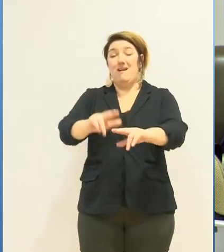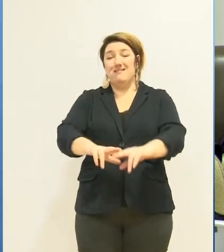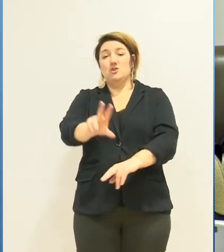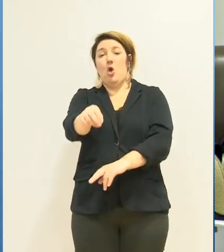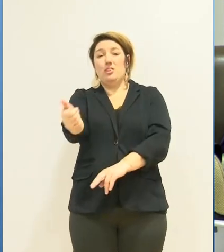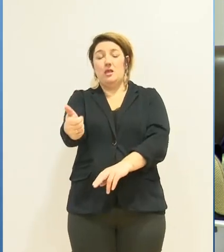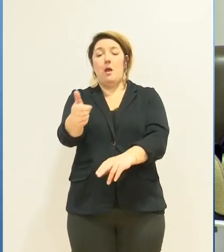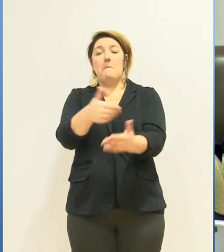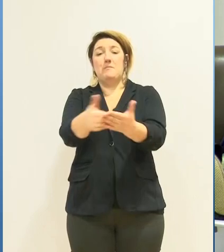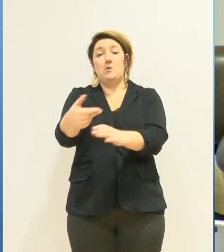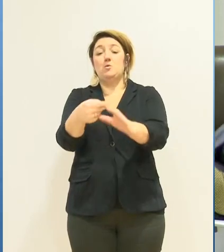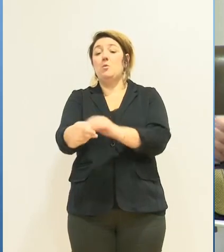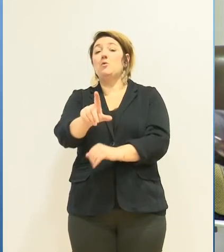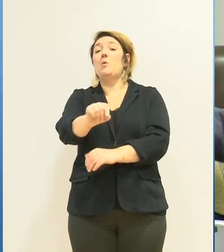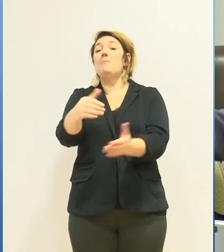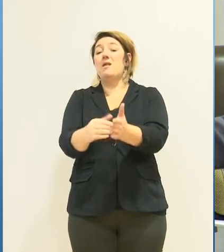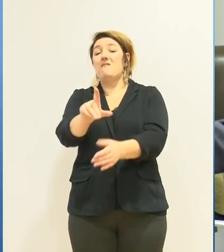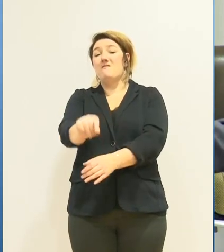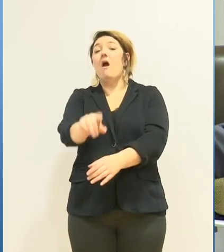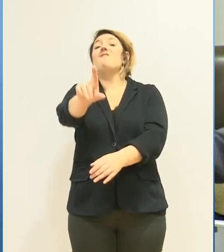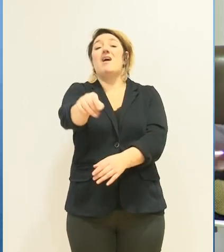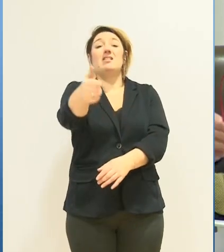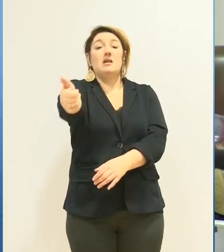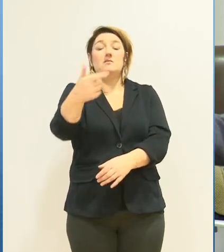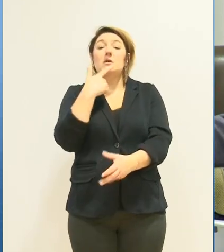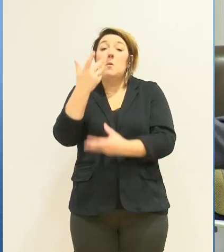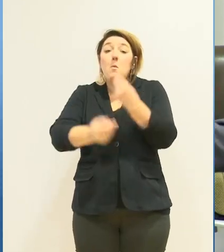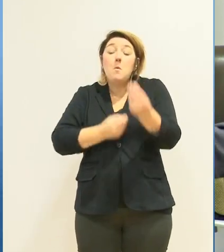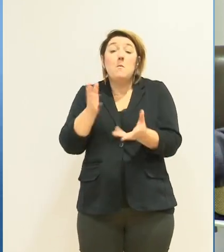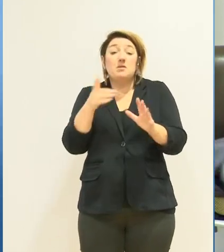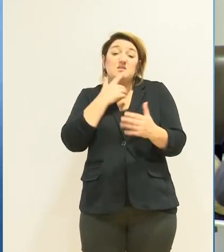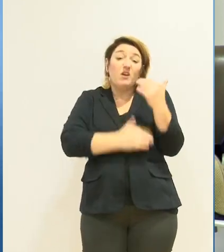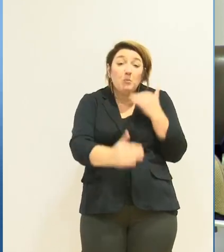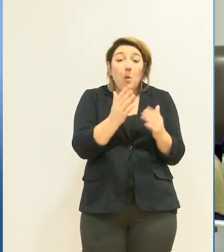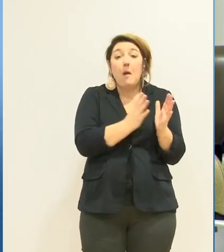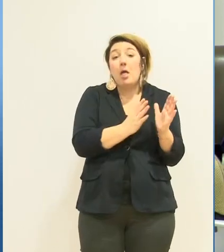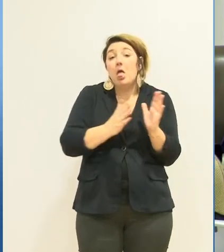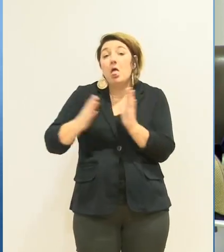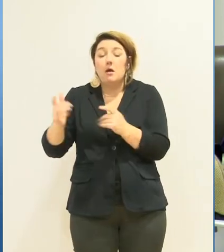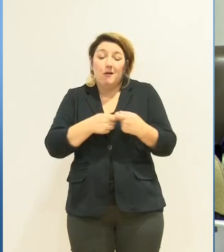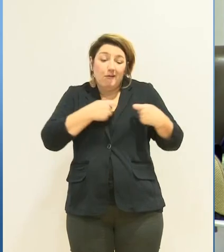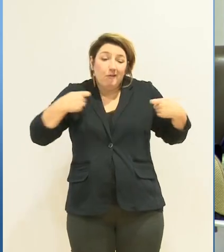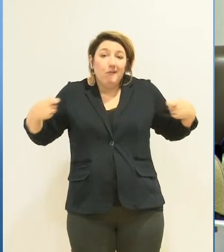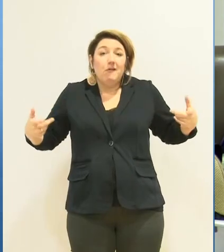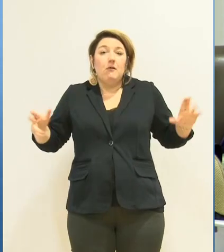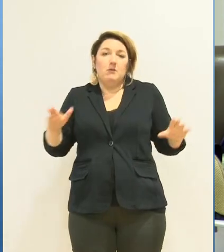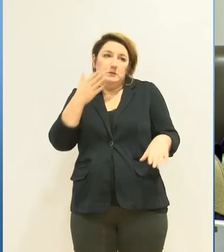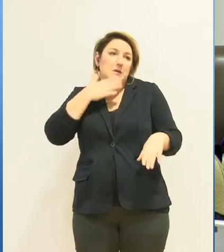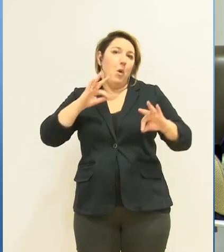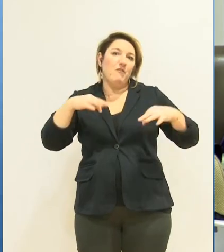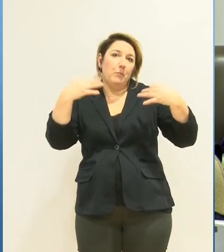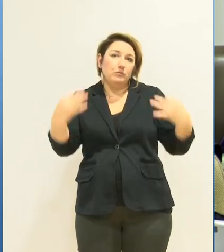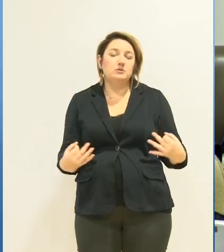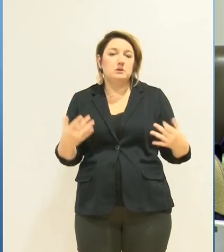2021 alors à moins que le programme s'étendre un peu dans le temps parce que de s'étendre un peu dans le temps ce que l'on pourrait budgétairement souhaité ce sera une